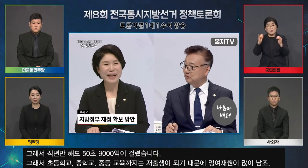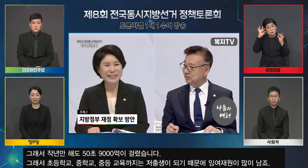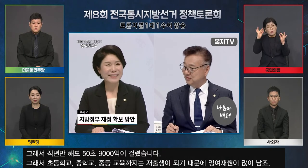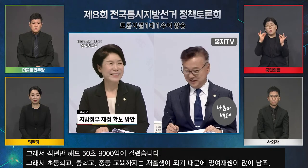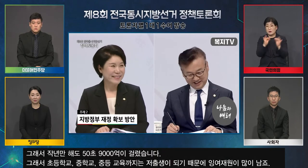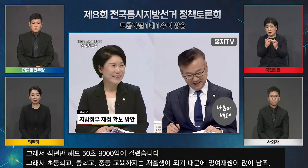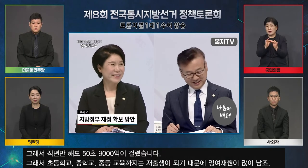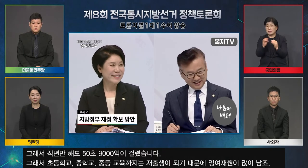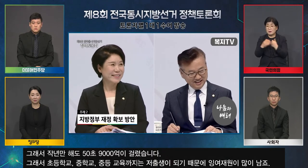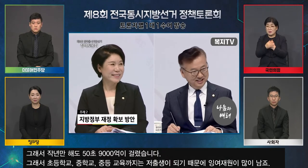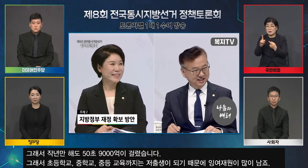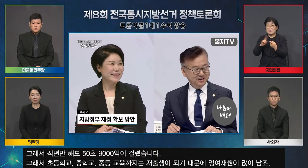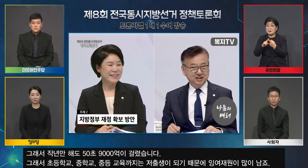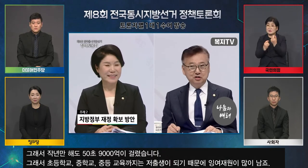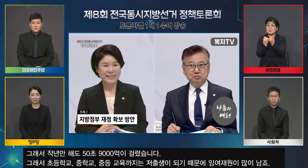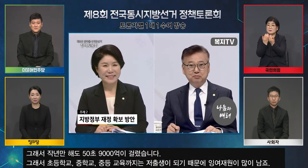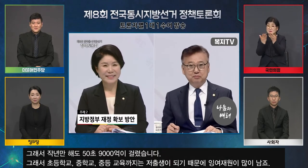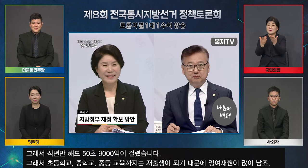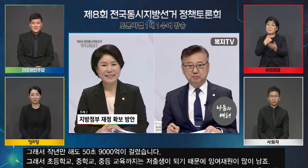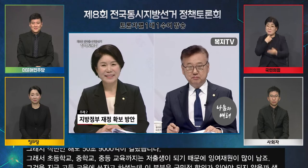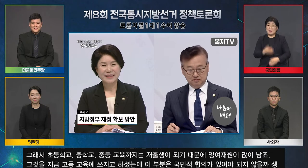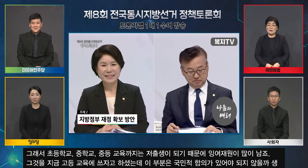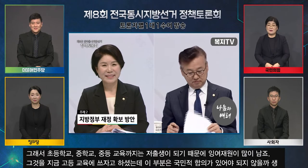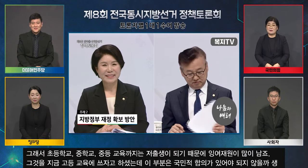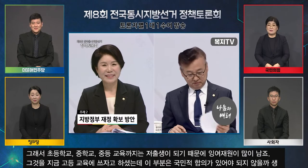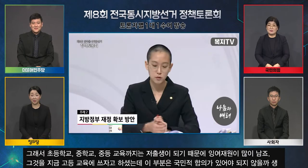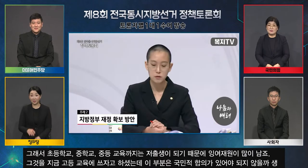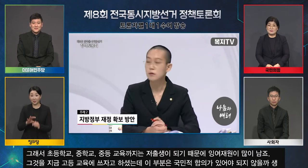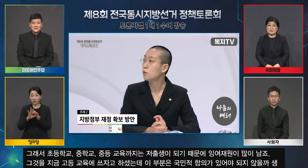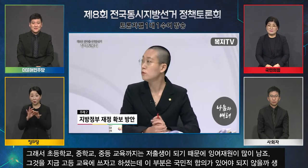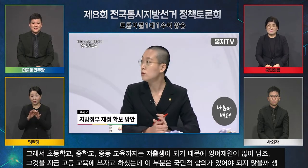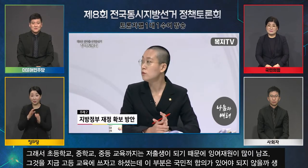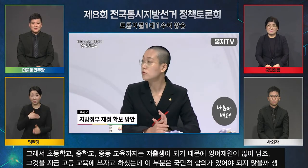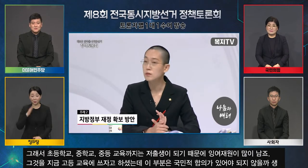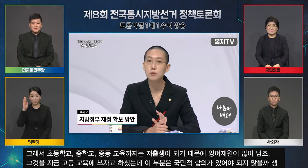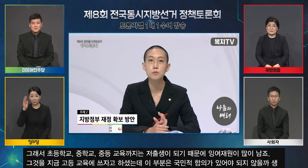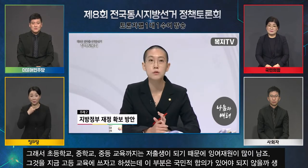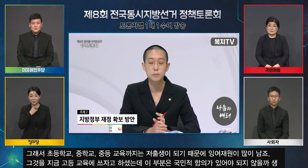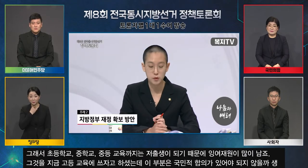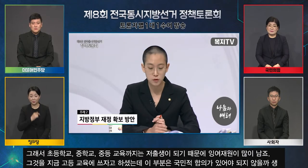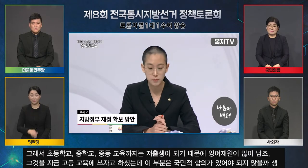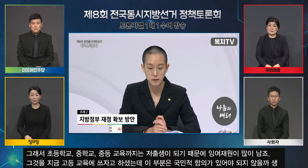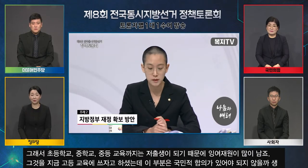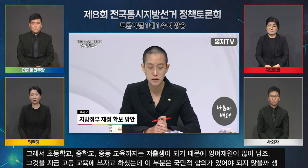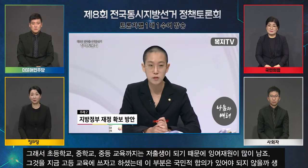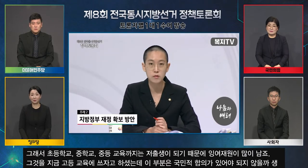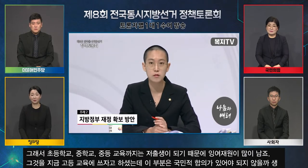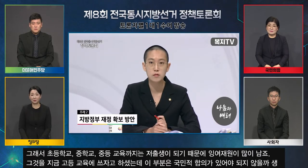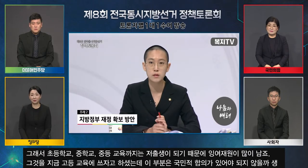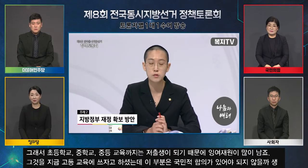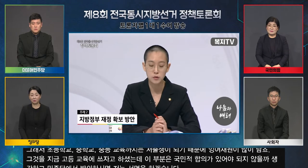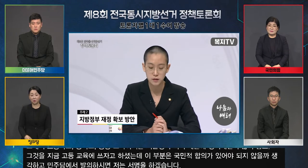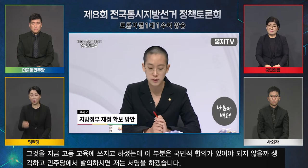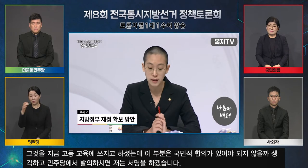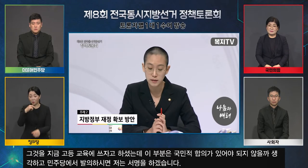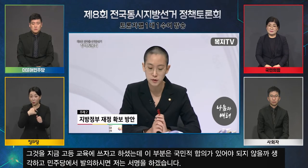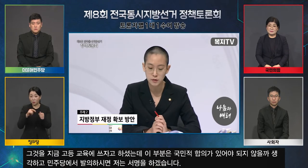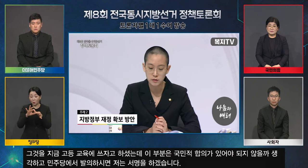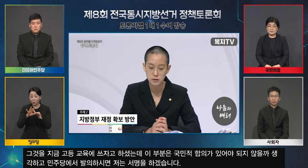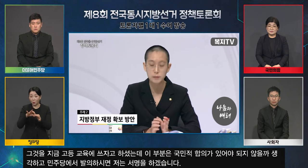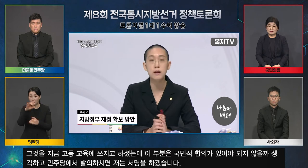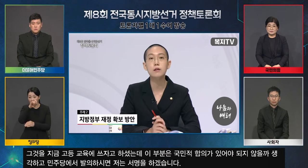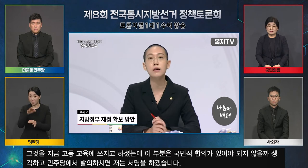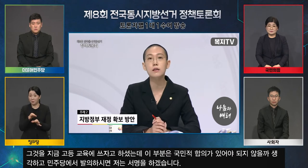하겠습니다. 네, 관련해서 저도 말씀드리면 고등교육재정교부금법을 제정을